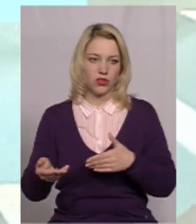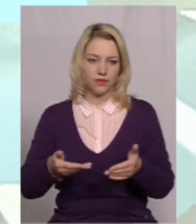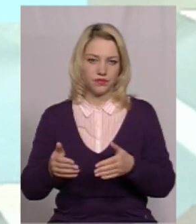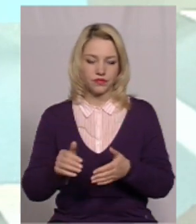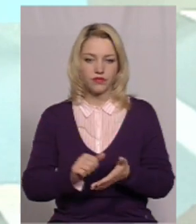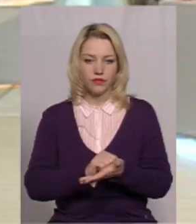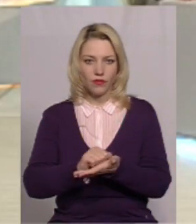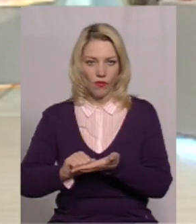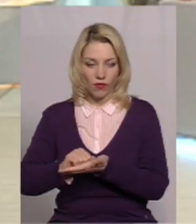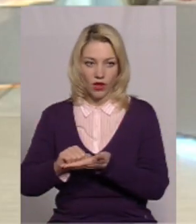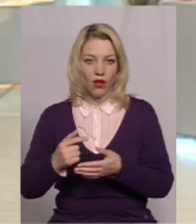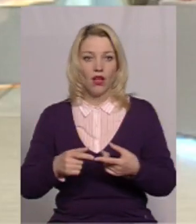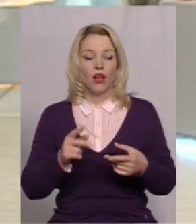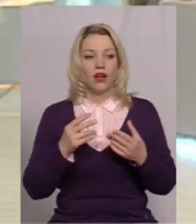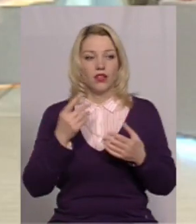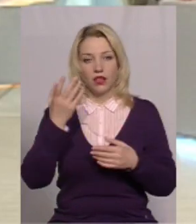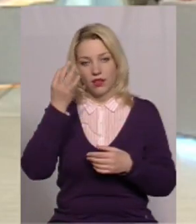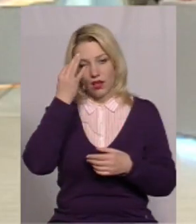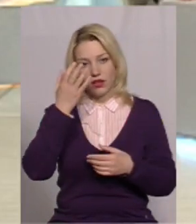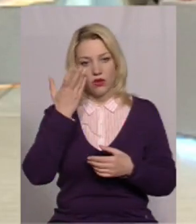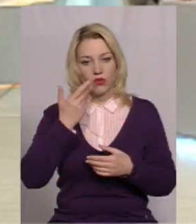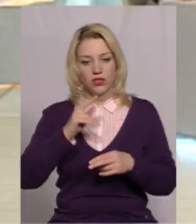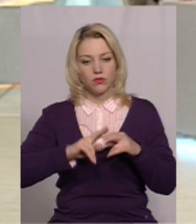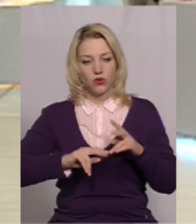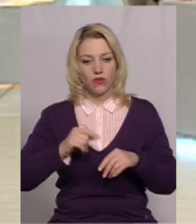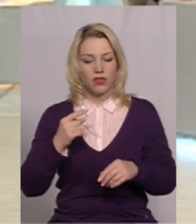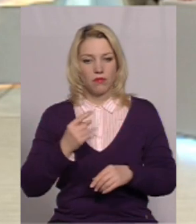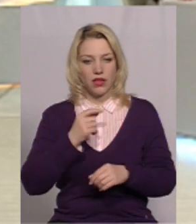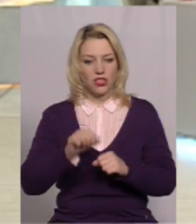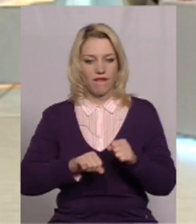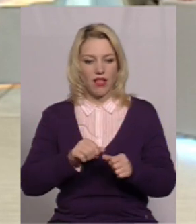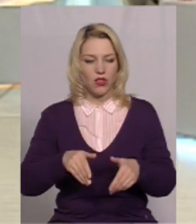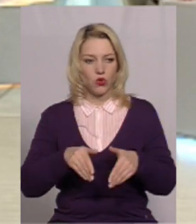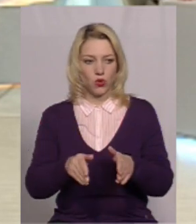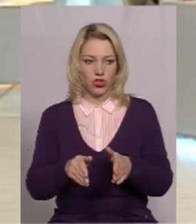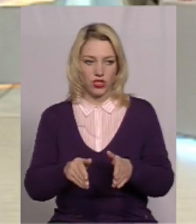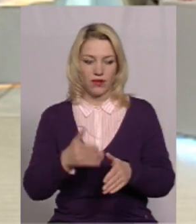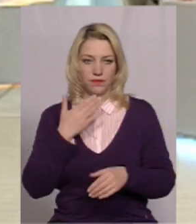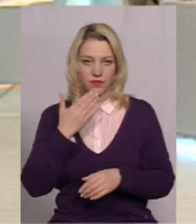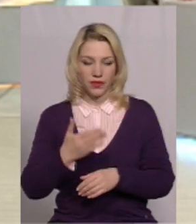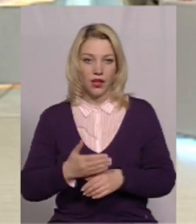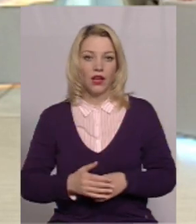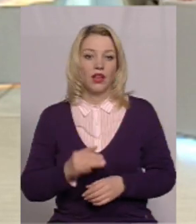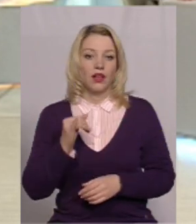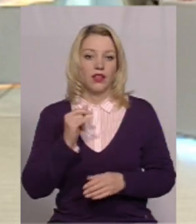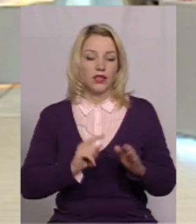А нагадайте, коли збудована перша велодоріжка у Хмельницькому? Ну, з